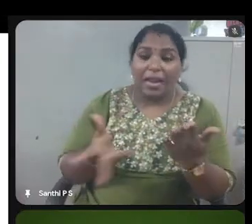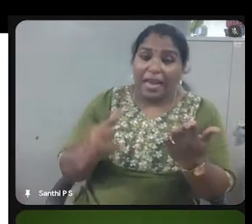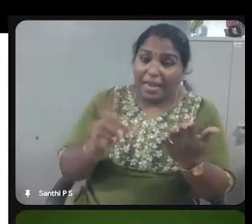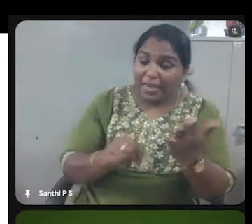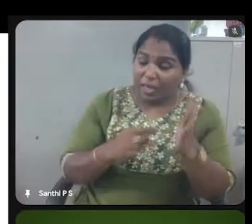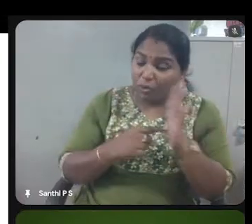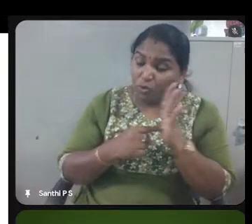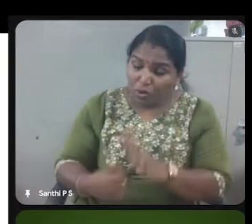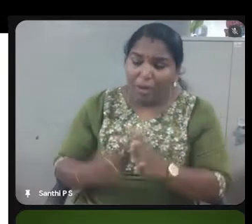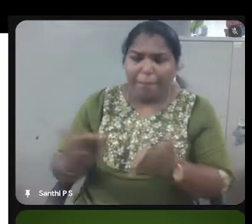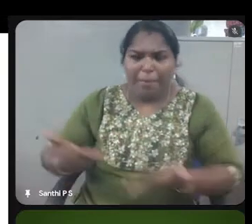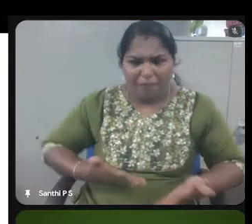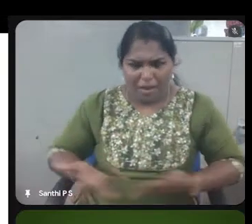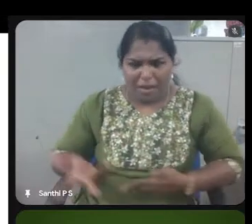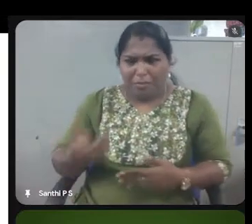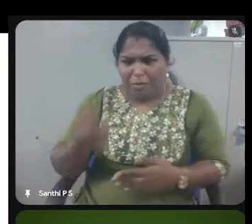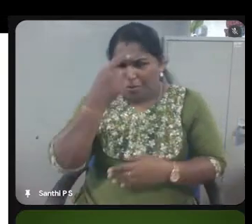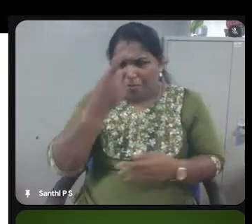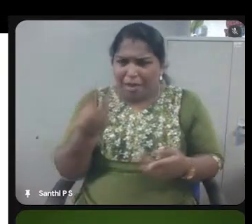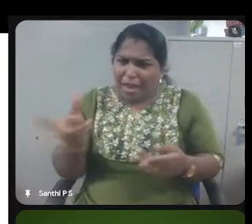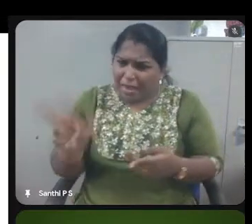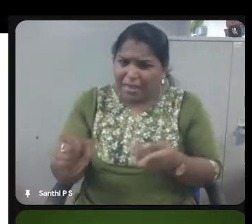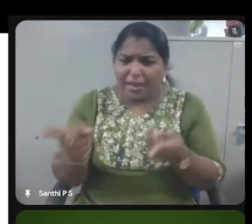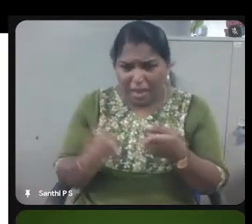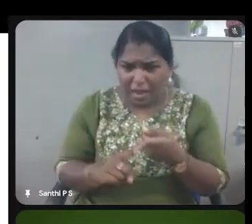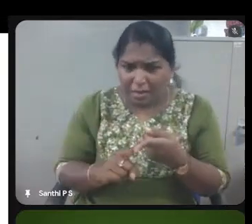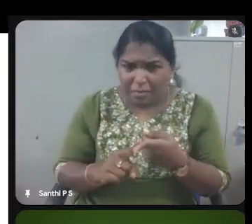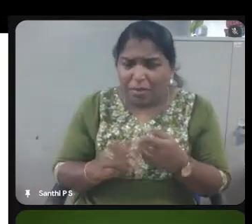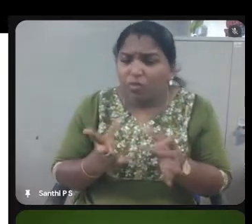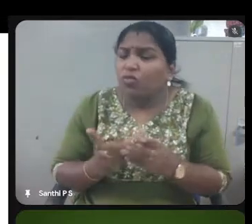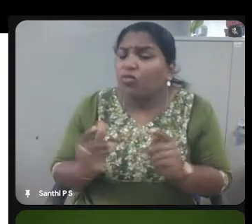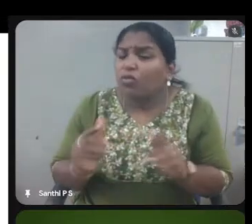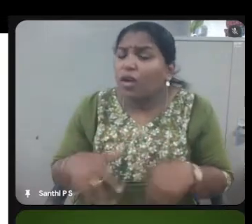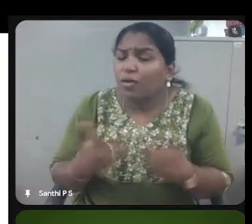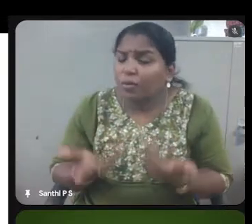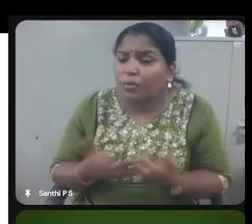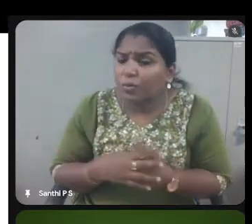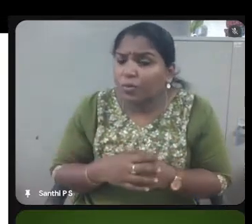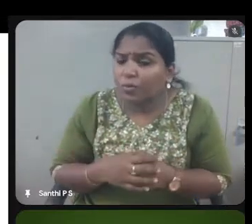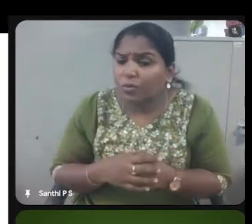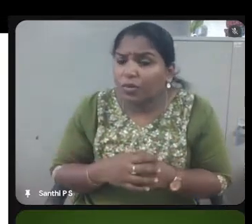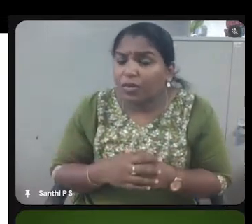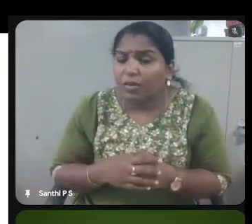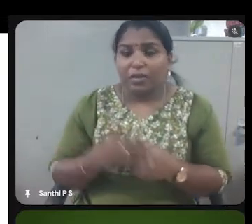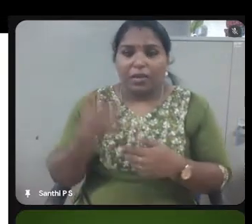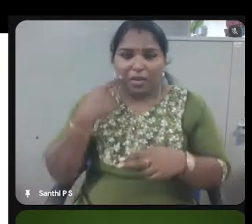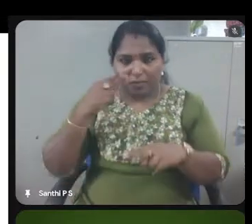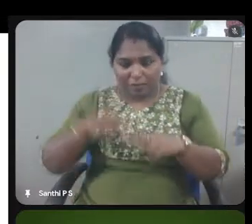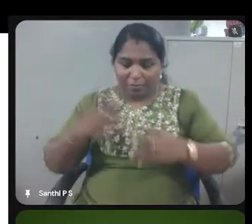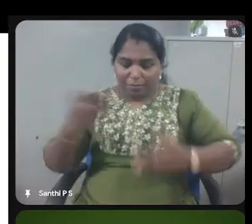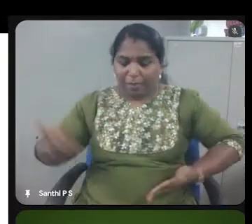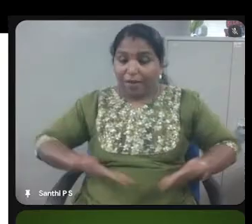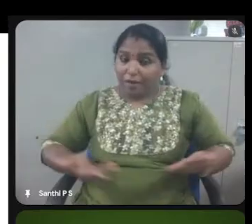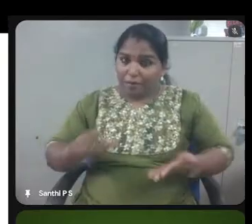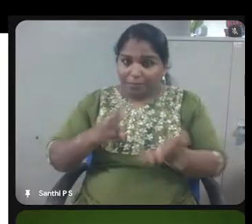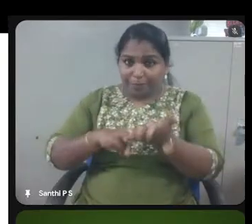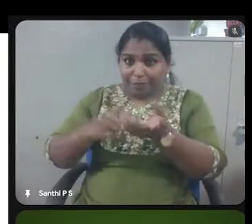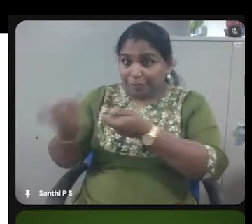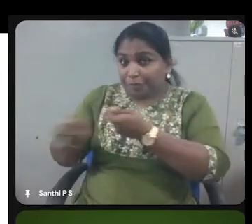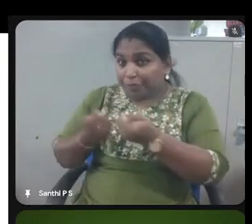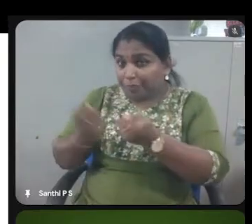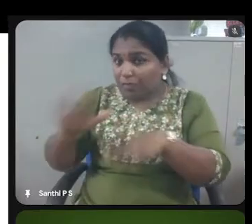അതെങ്ങനെ മാനേജ് ചെയ്യാം? ഒരു കാര്യം കൂടി ഞാൻ പറയട്ടെ, നിങ്ങൾ ഈ ബിഹേവിയർ മാനേജ് ചെയ്യേണ്ടത്